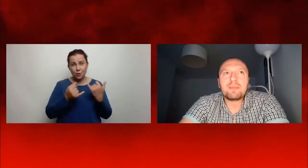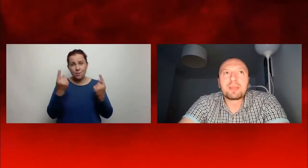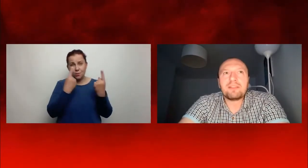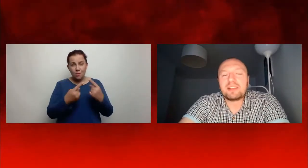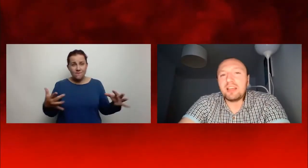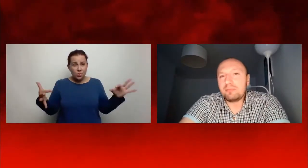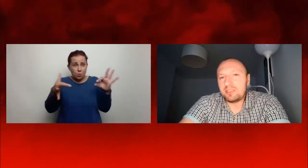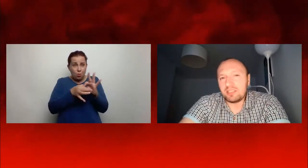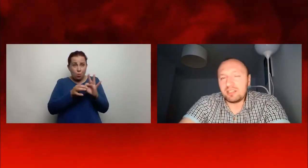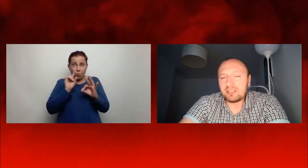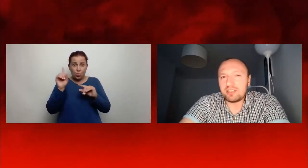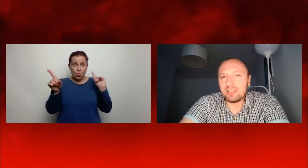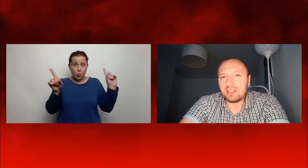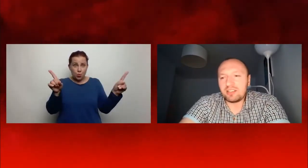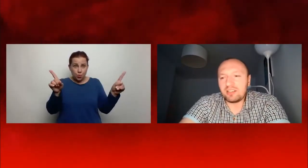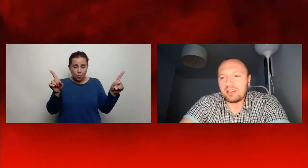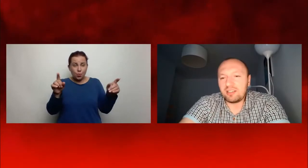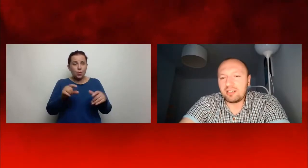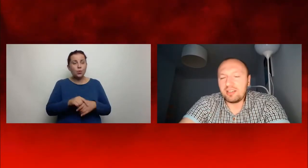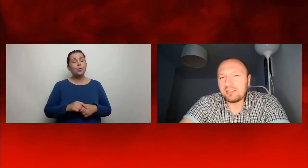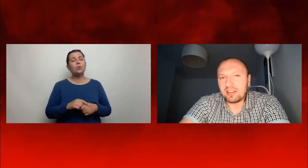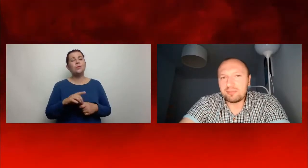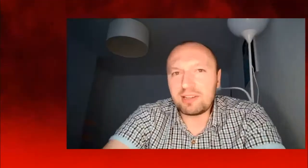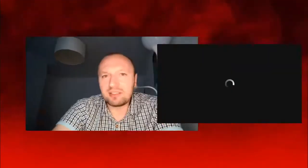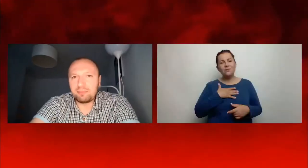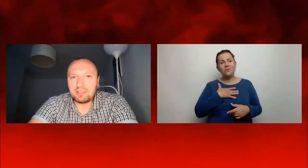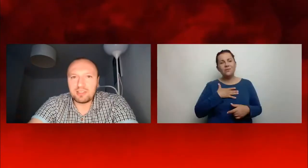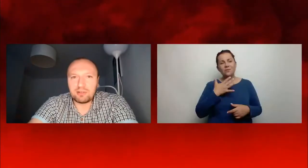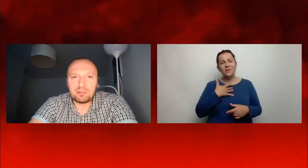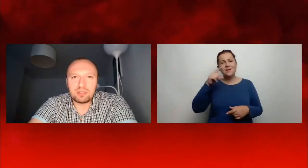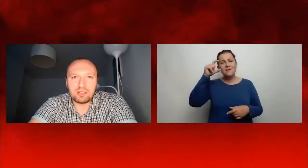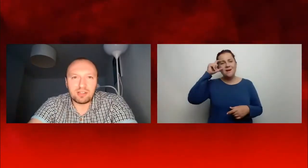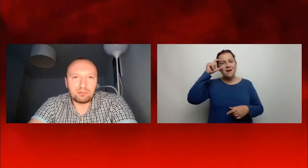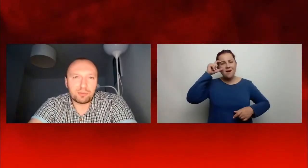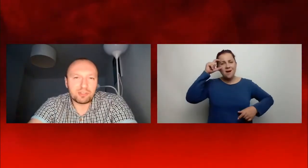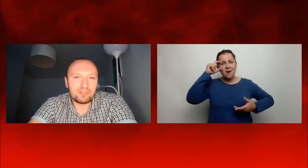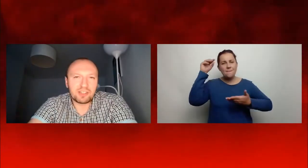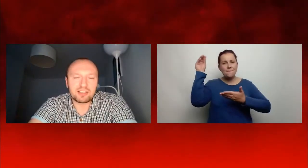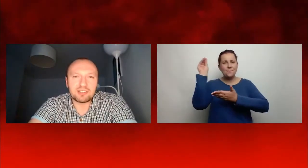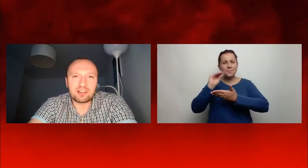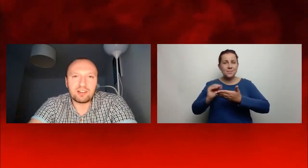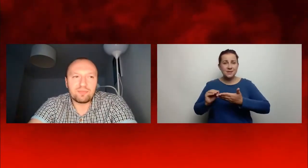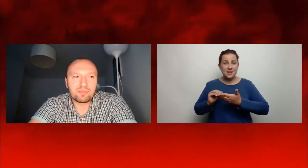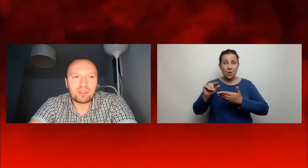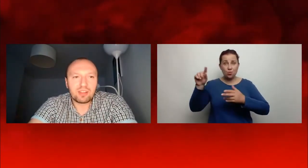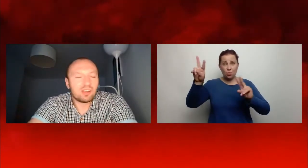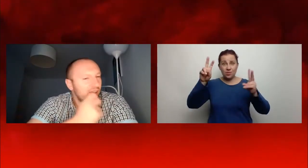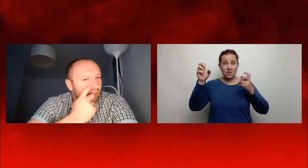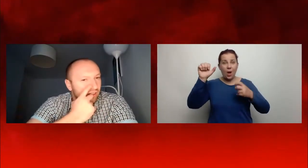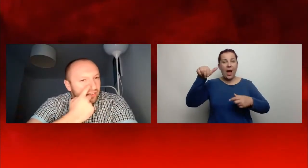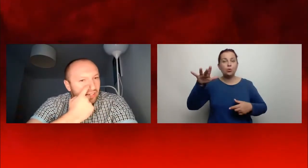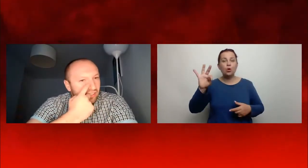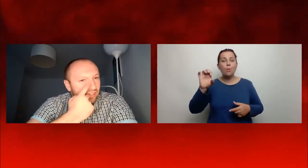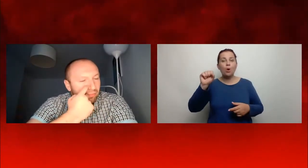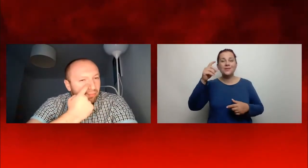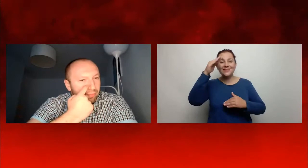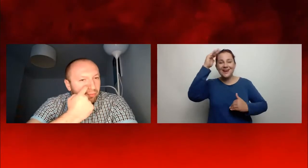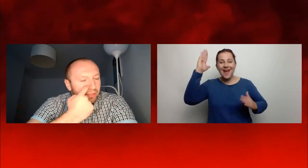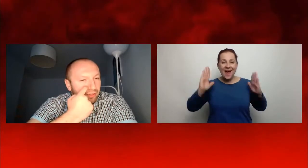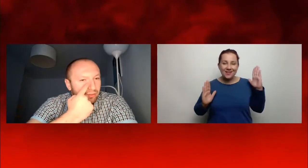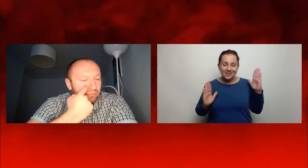punktach, wydaje mi się, że Jacek Kaczmarski pisał autoportret Witkacego w